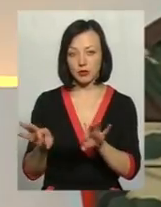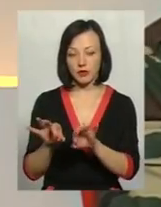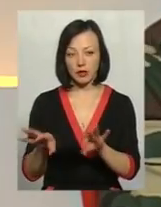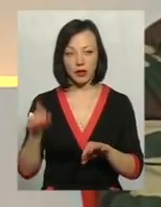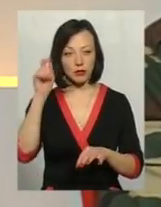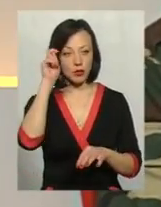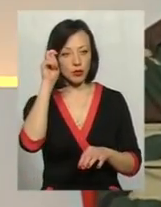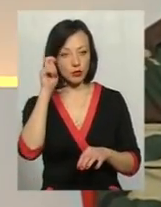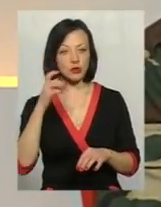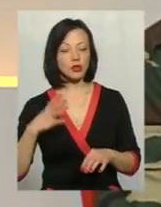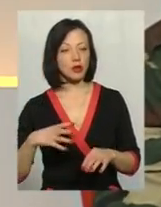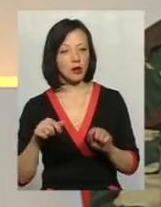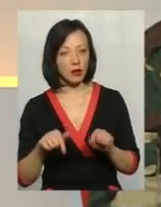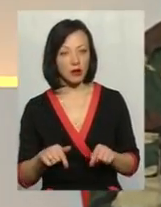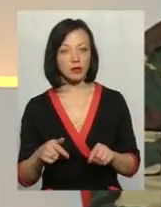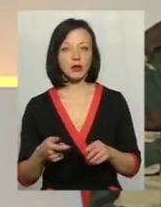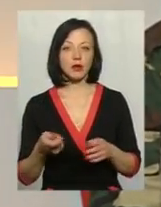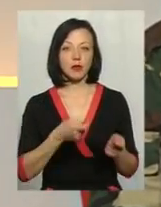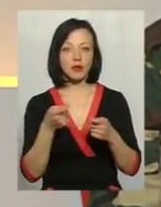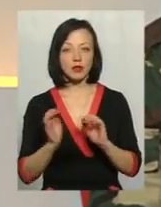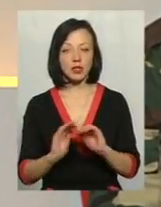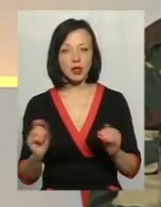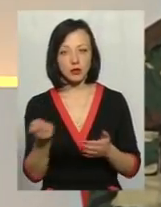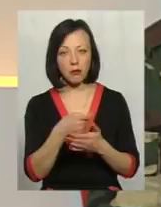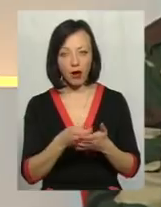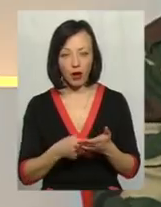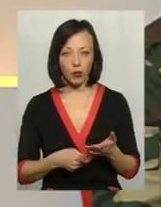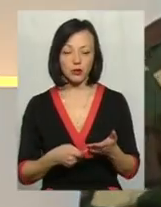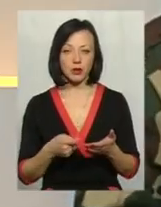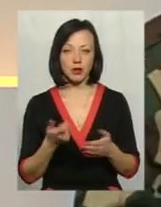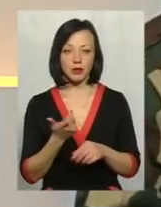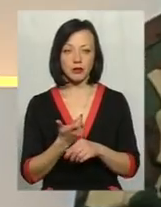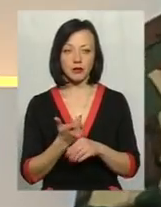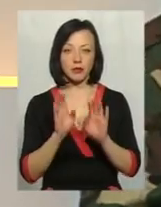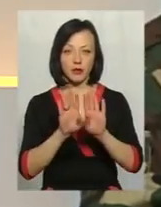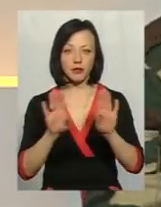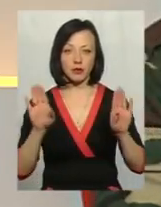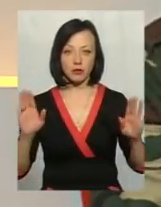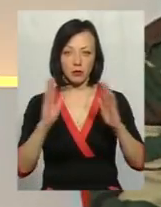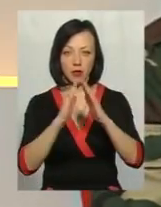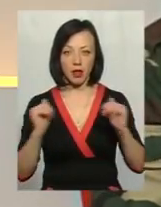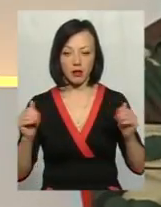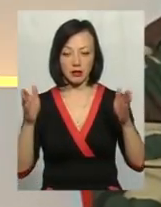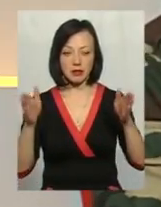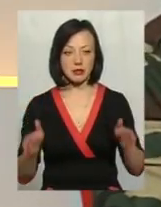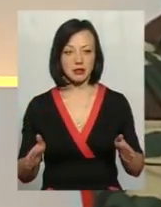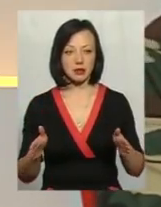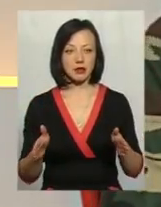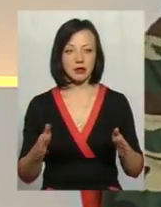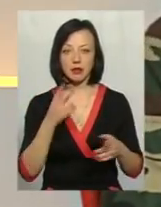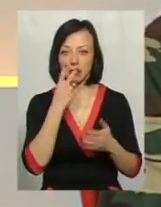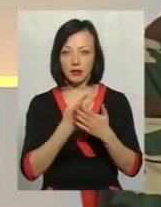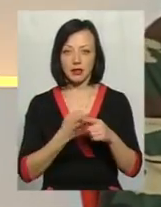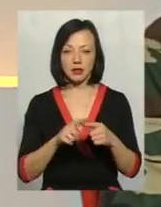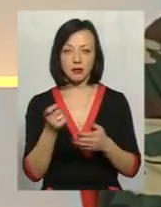хлопцям, що їх тут чекають, привозимо малюнки дитячі, вони вішають їх в палатках, на стінах, дивляться на